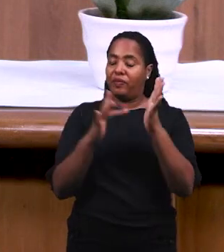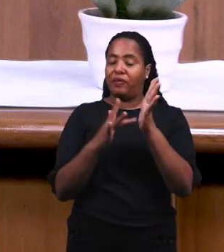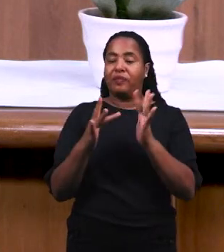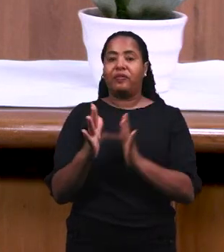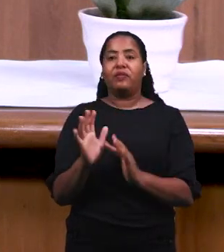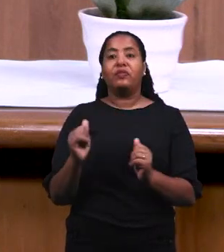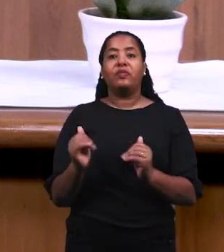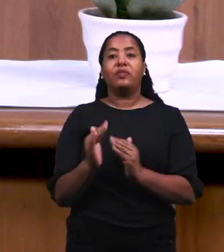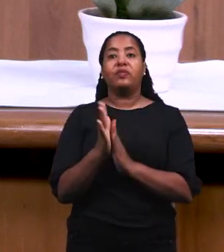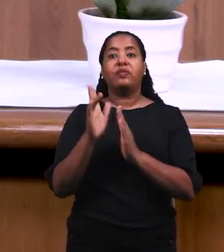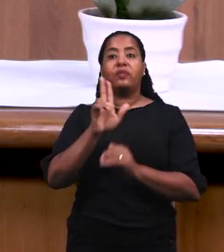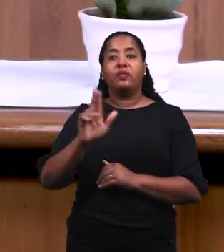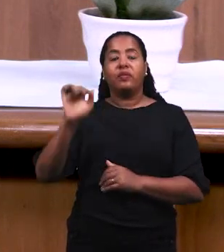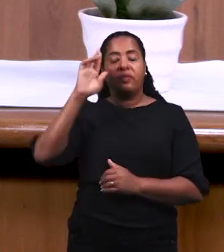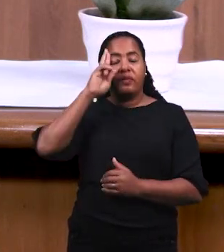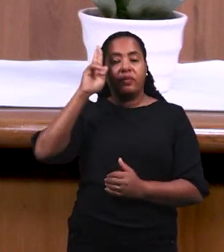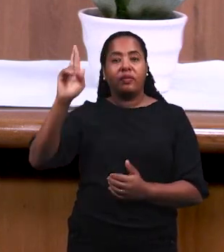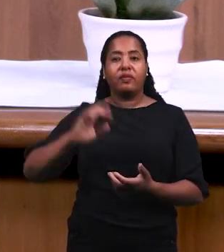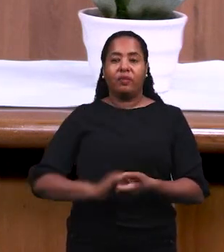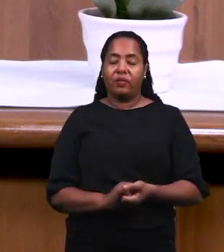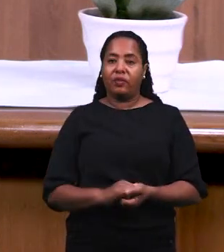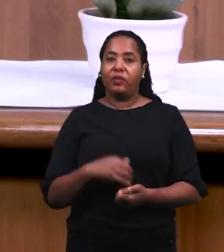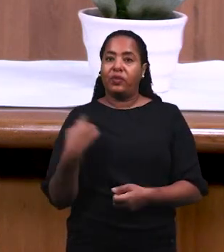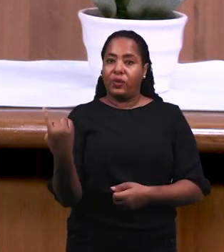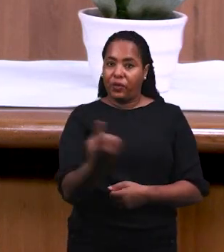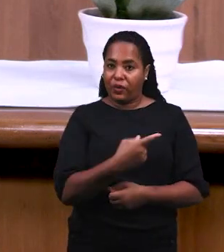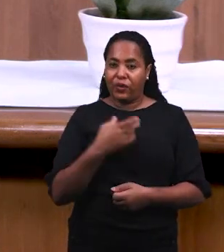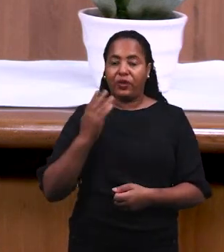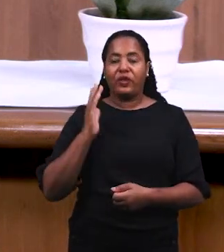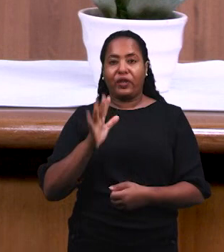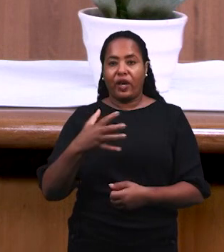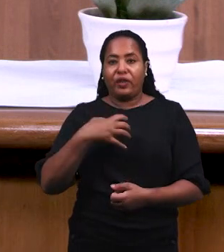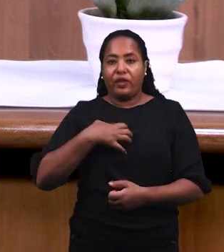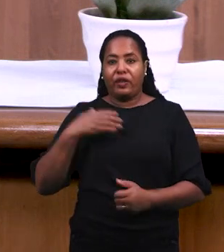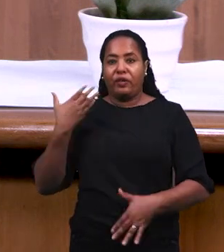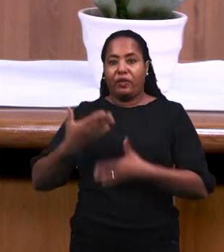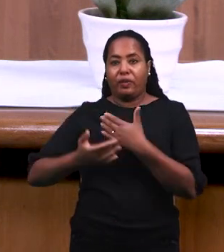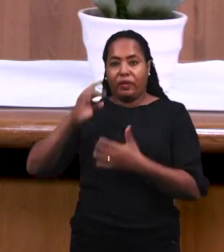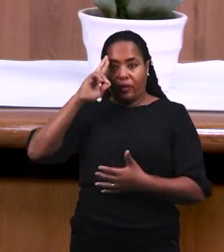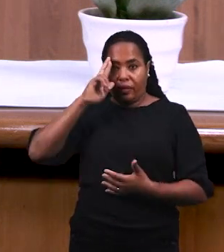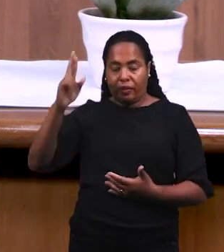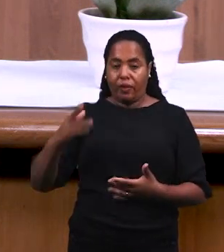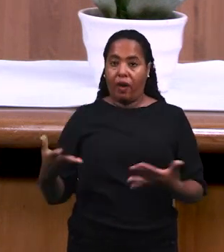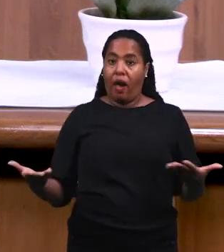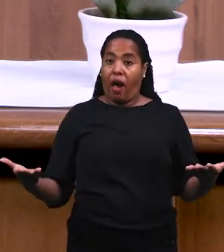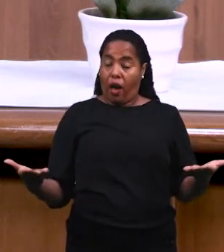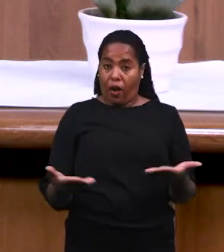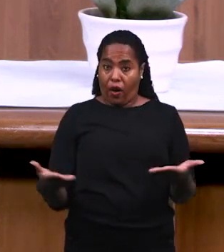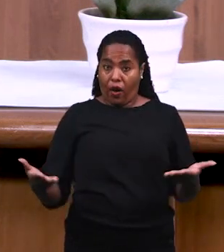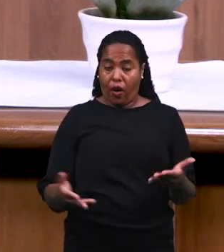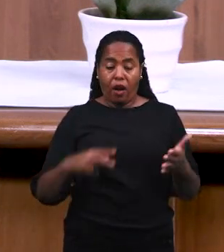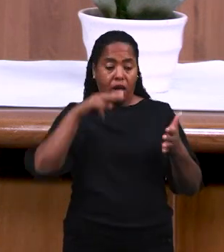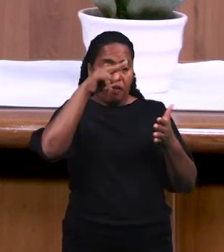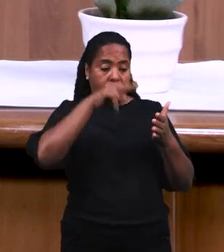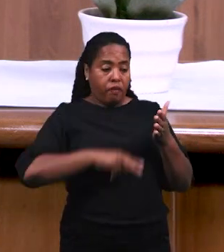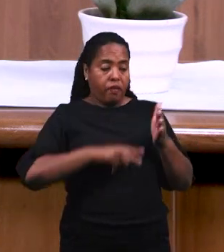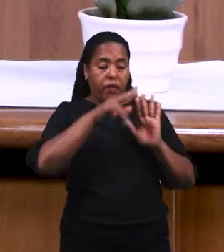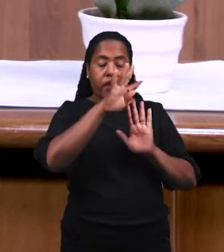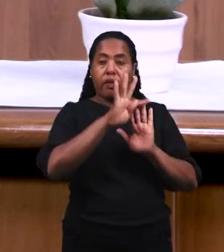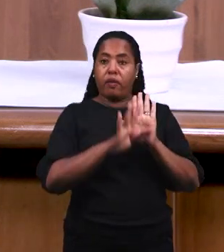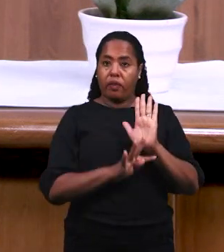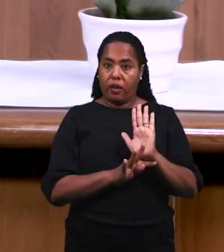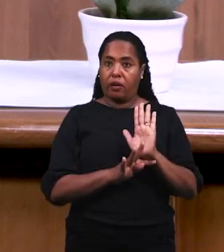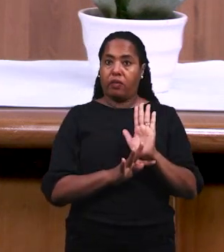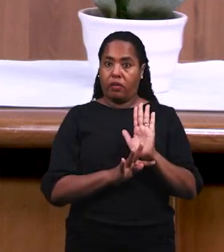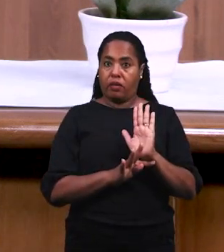Слава Иисусу! Да будет прославлен Господь! Мы в присутствии Божьем, и мы зачитаем текст Священного